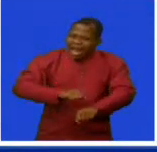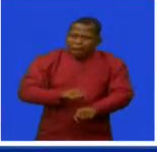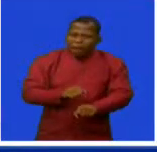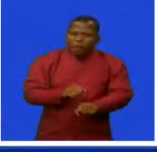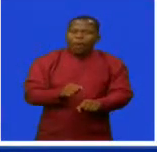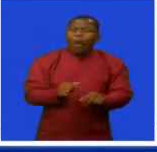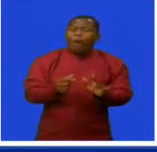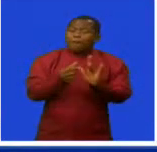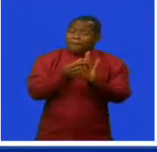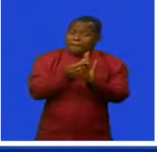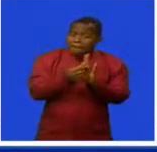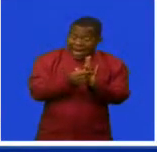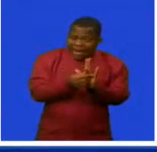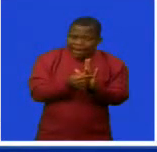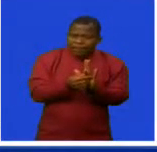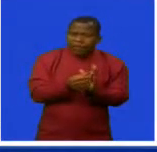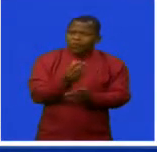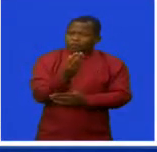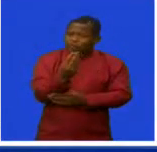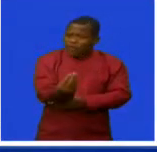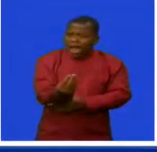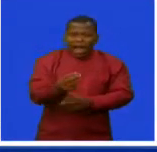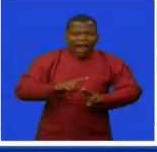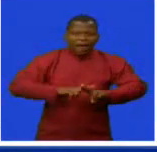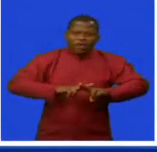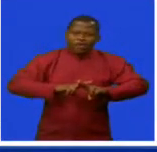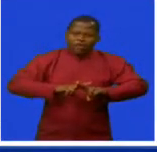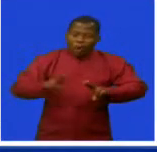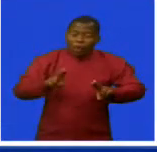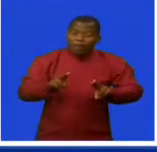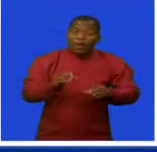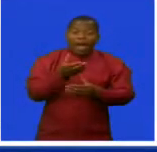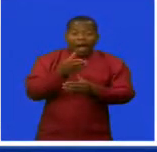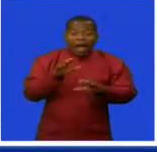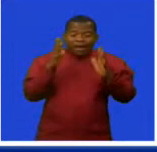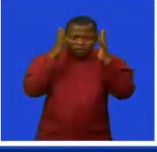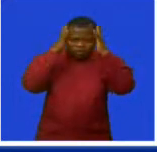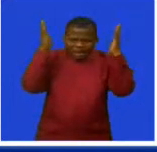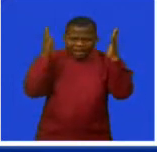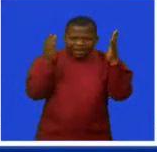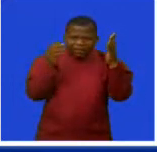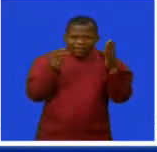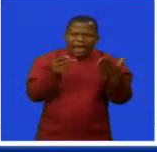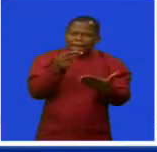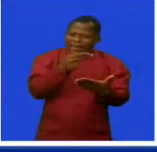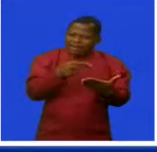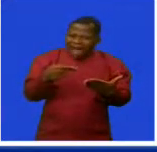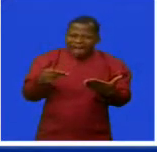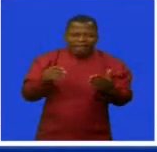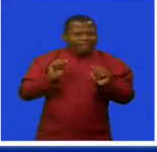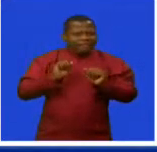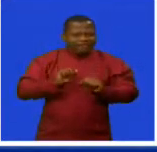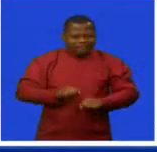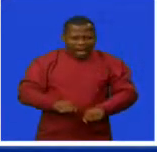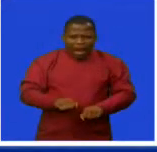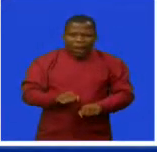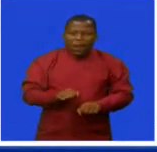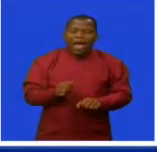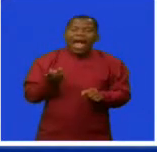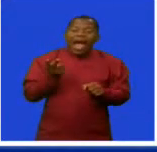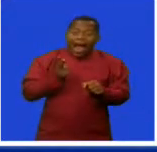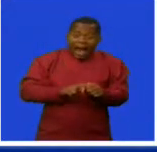umphana ashade loku yinto lesayisayinela silive naseSwatini siphinde nathi